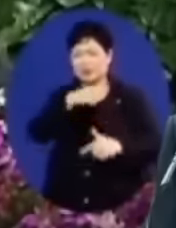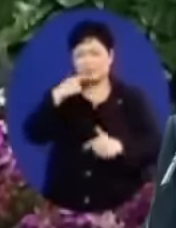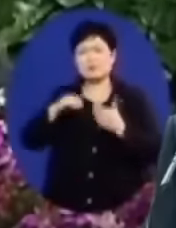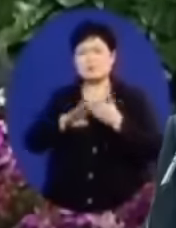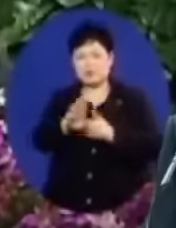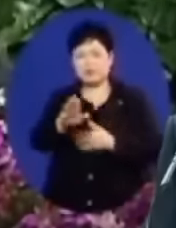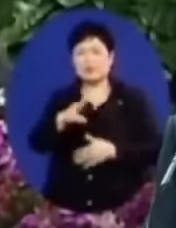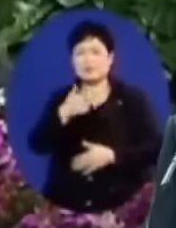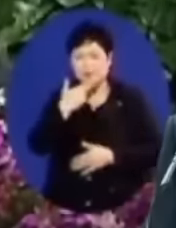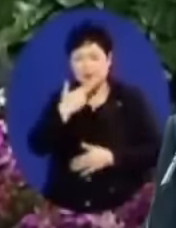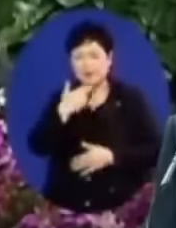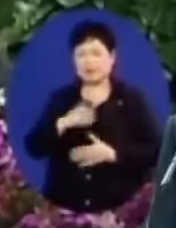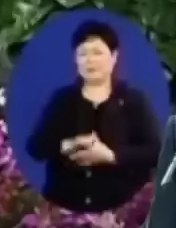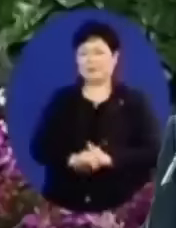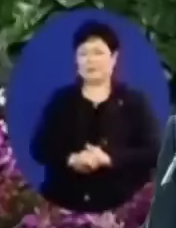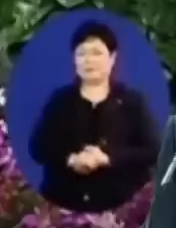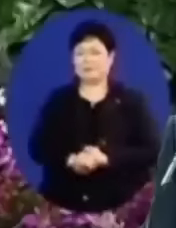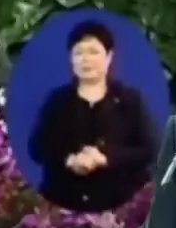없네.